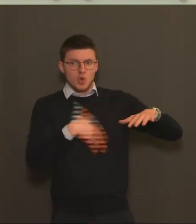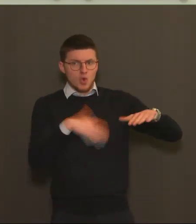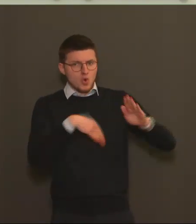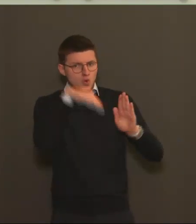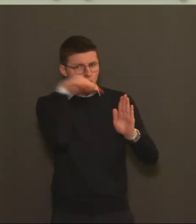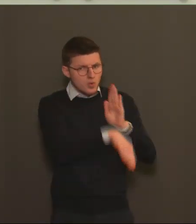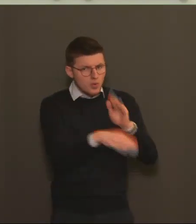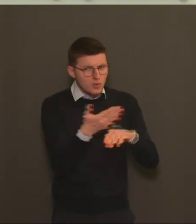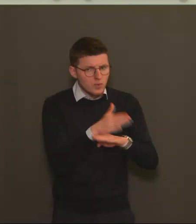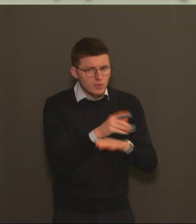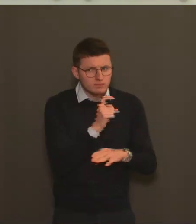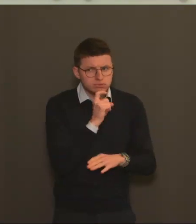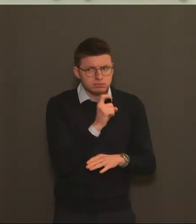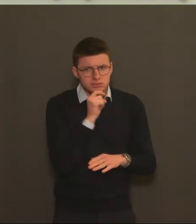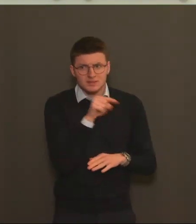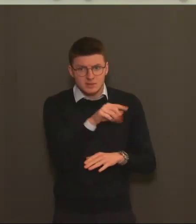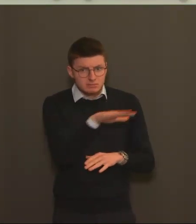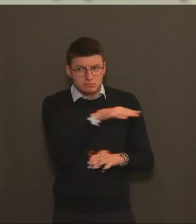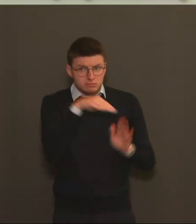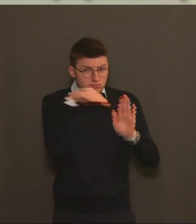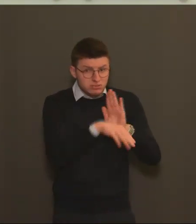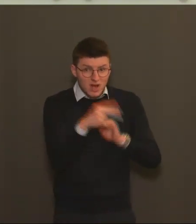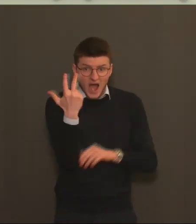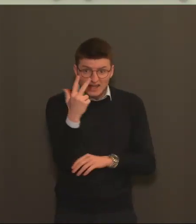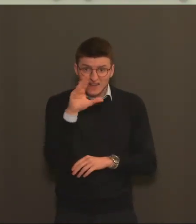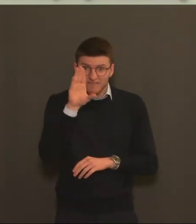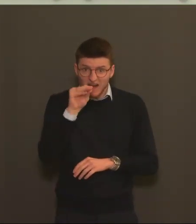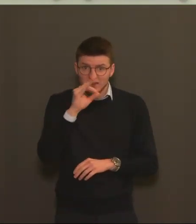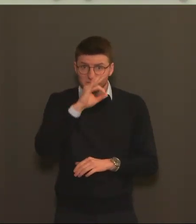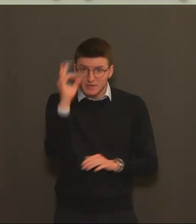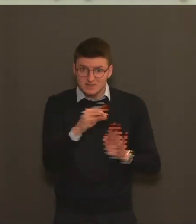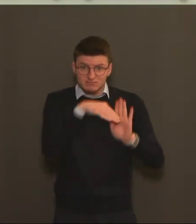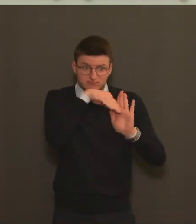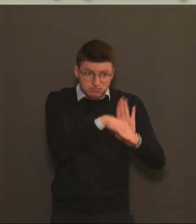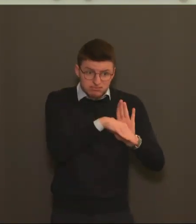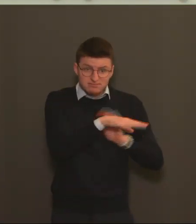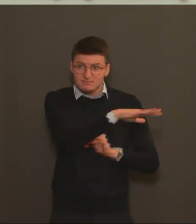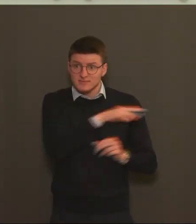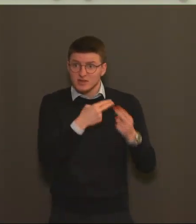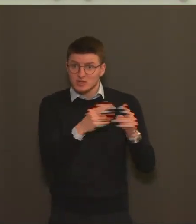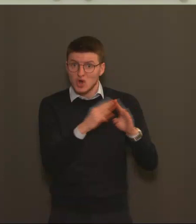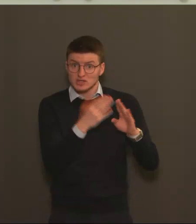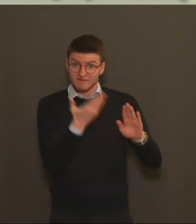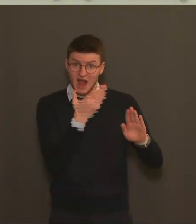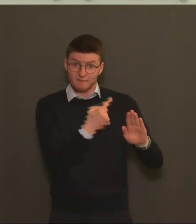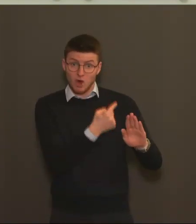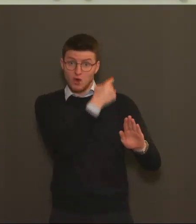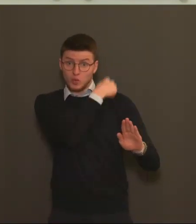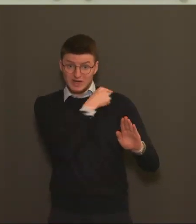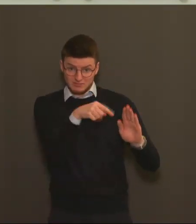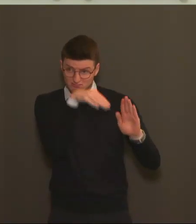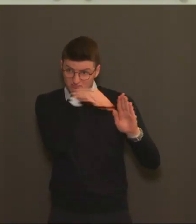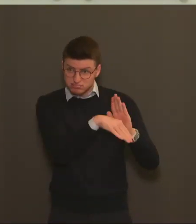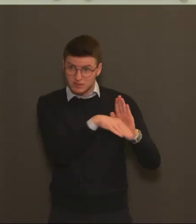overlijdens 58% lager is dan vorige week. Bij de algemene bevolking zijn